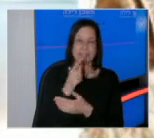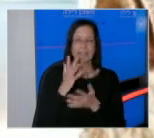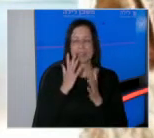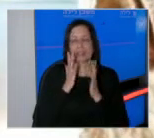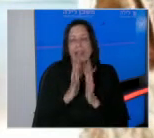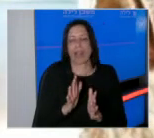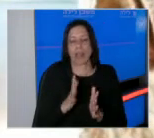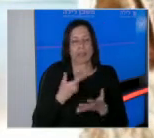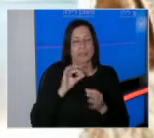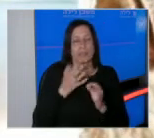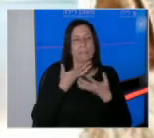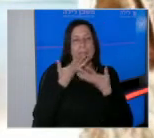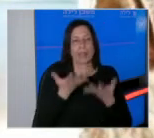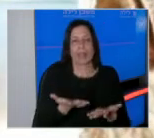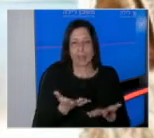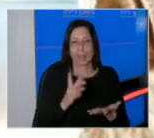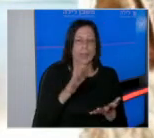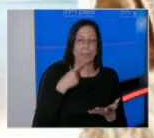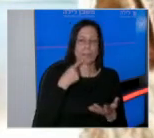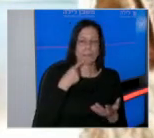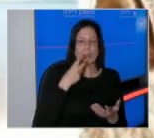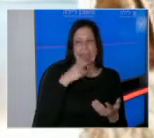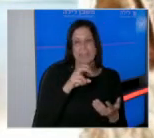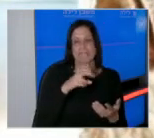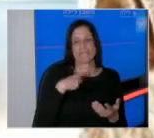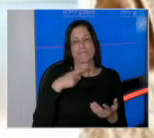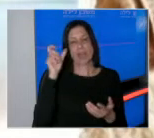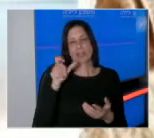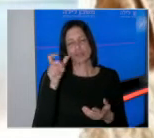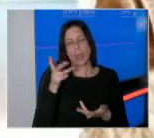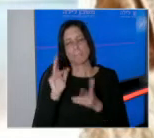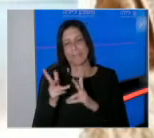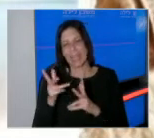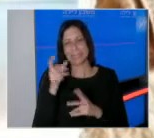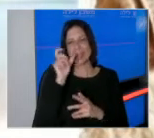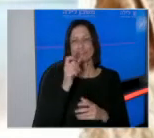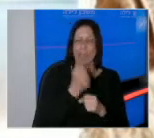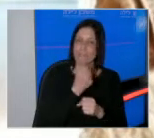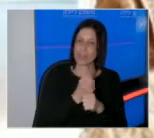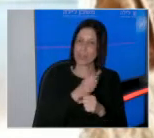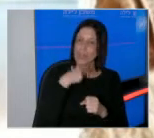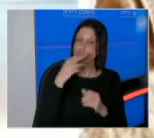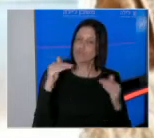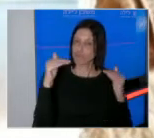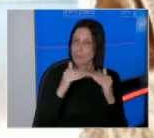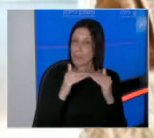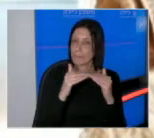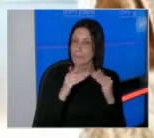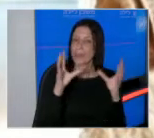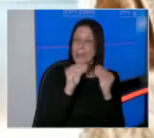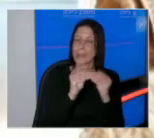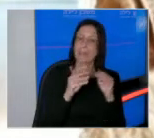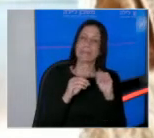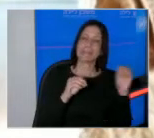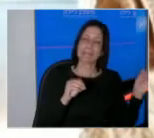נגעל ממזרחים, הוא יעדיף, אם תגיד לאנשי מרץ, או לאנשי עבודה, תהיו שווים בני שווים עם